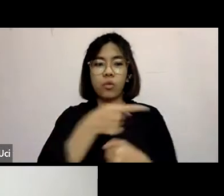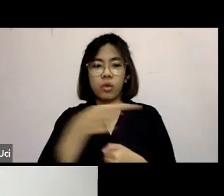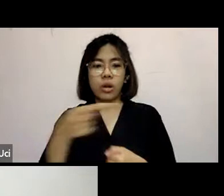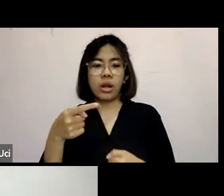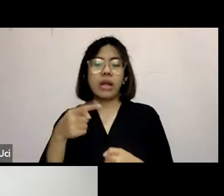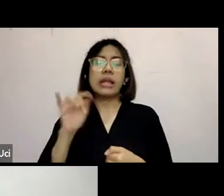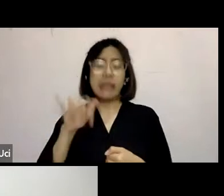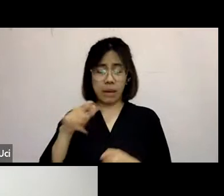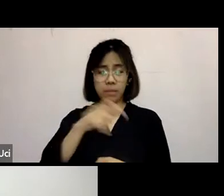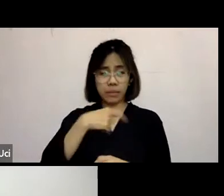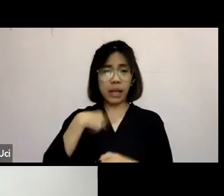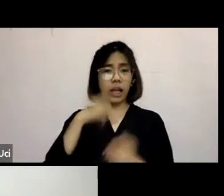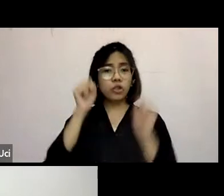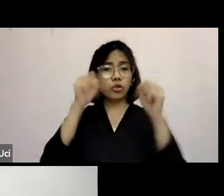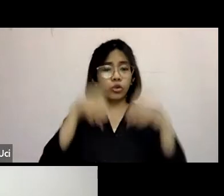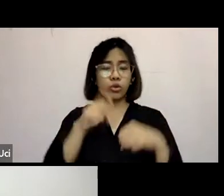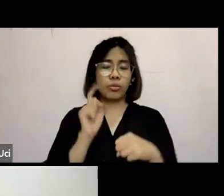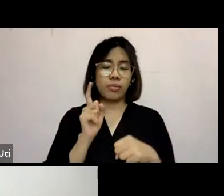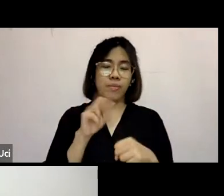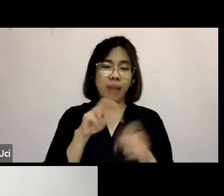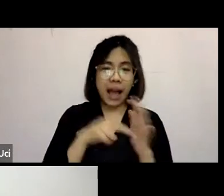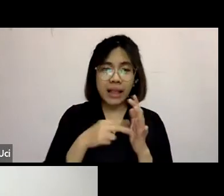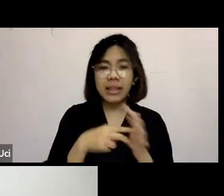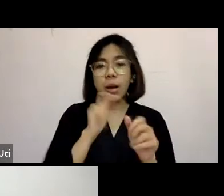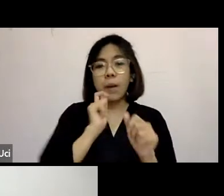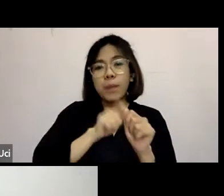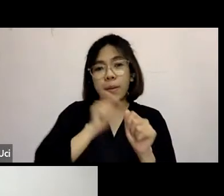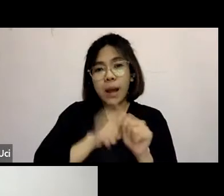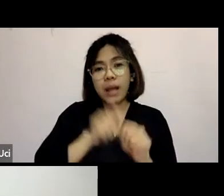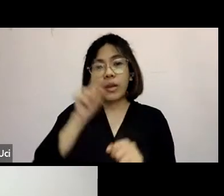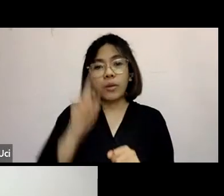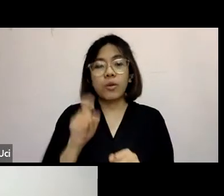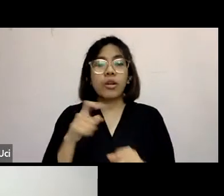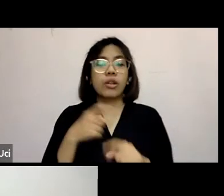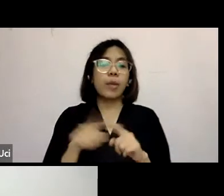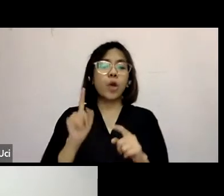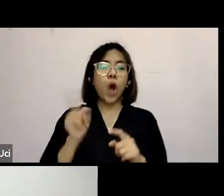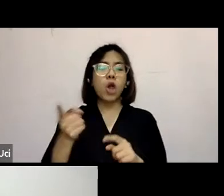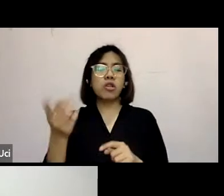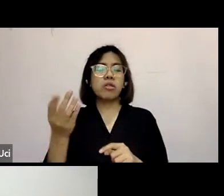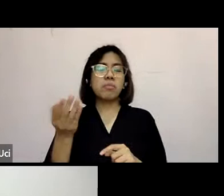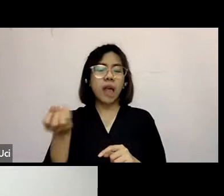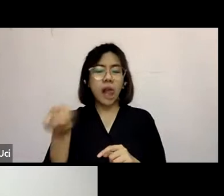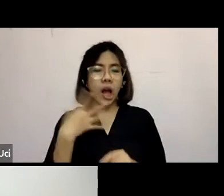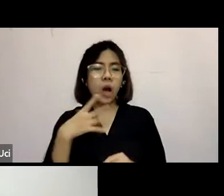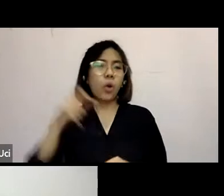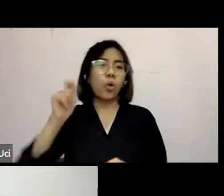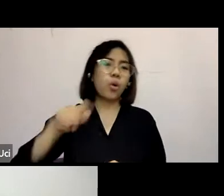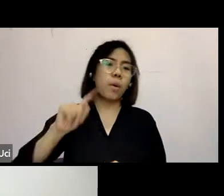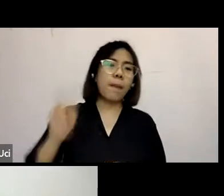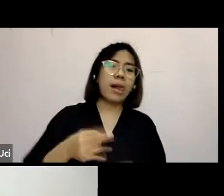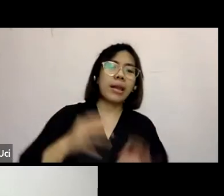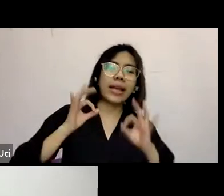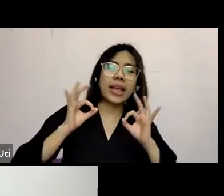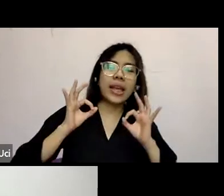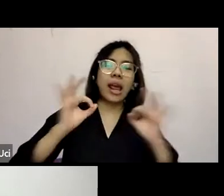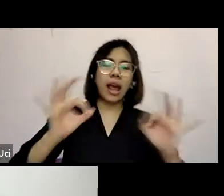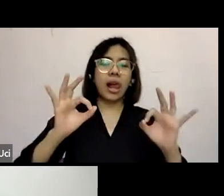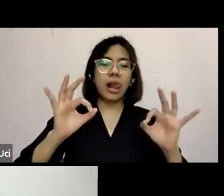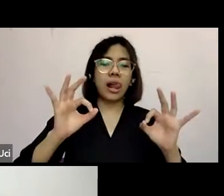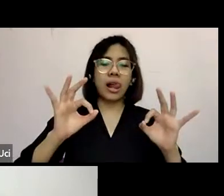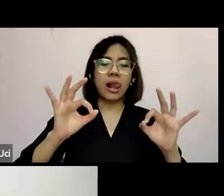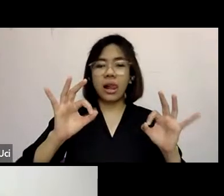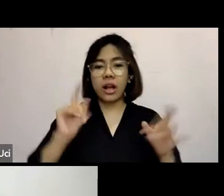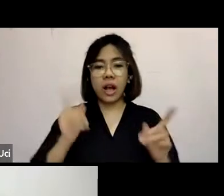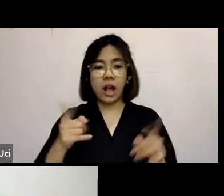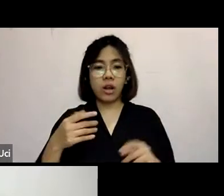gitu ya tapi yang disebut sebagai apain new atau hukum yang sejati dan segala macemnya kalau